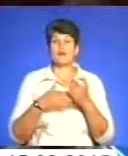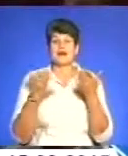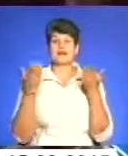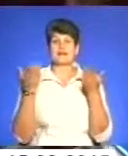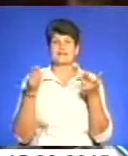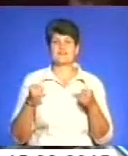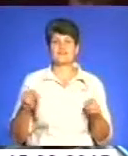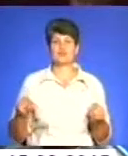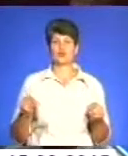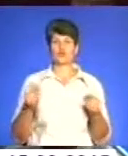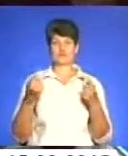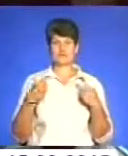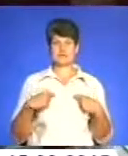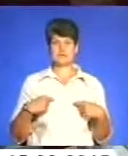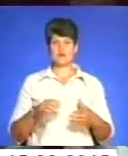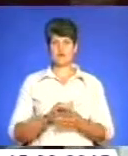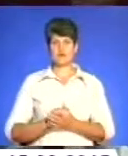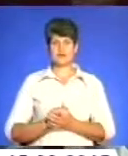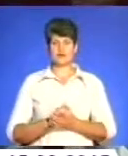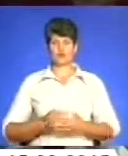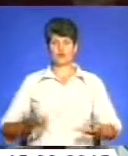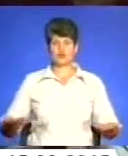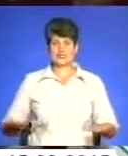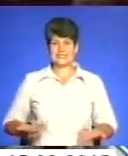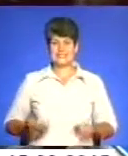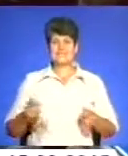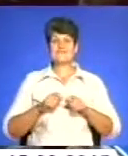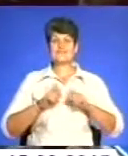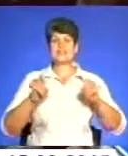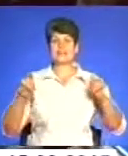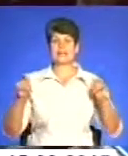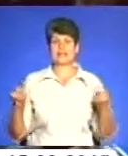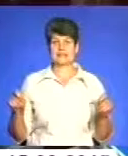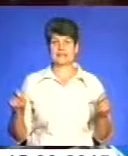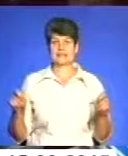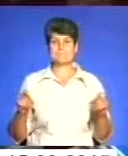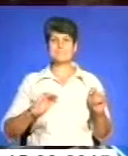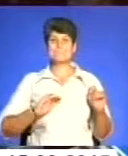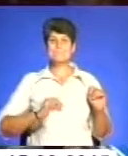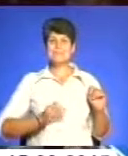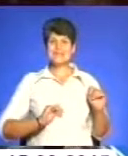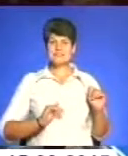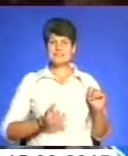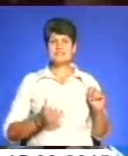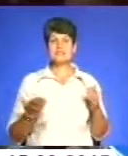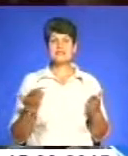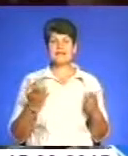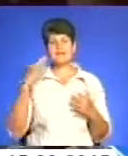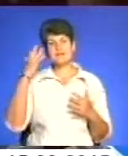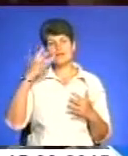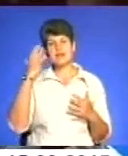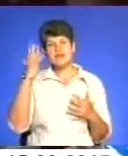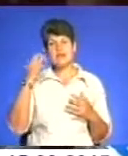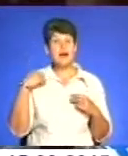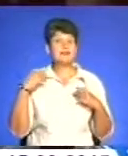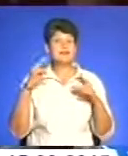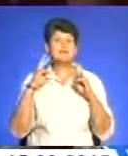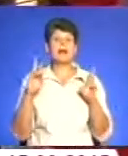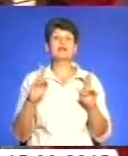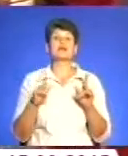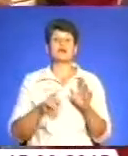відновити себе в мирному житті і відкрити бізнес, який вони мріяли про нього, а не знали, як